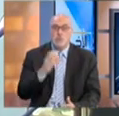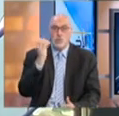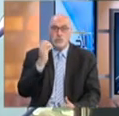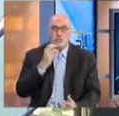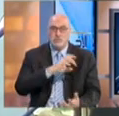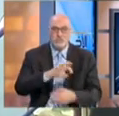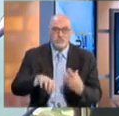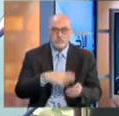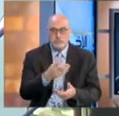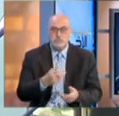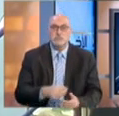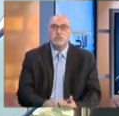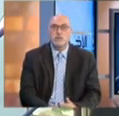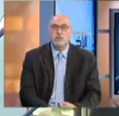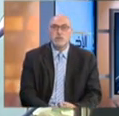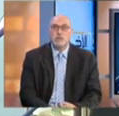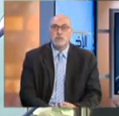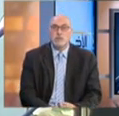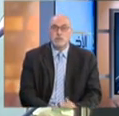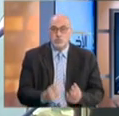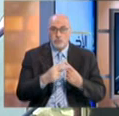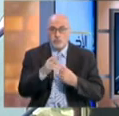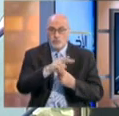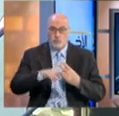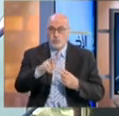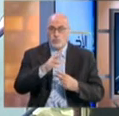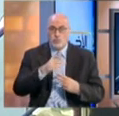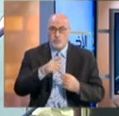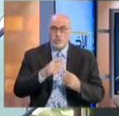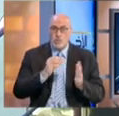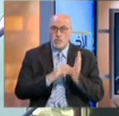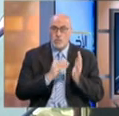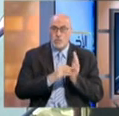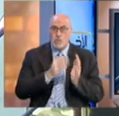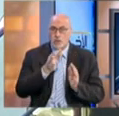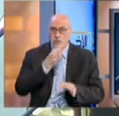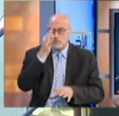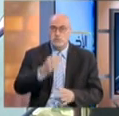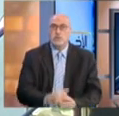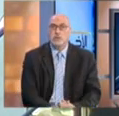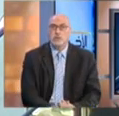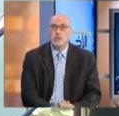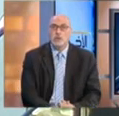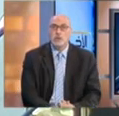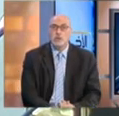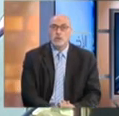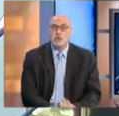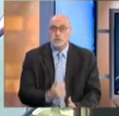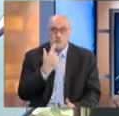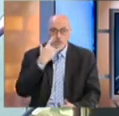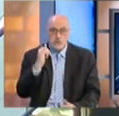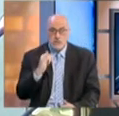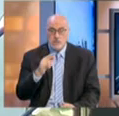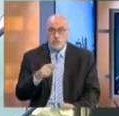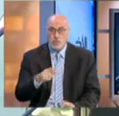التخريبية، وتؤكد لهؤلاء المخربين أن الخروج عن